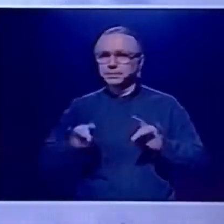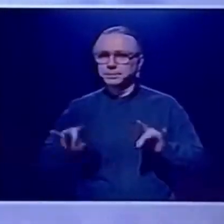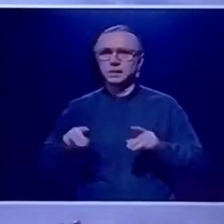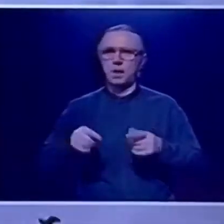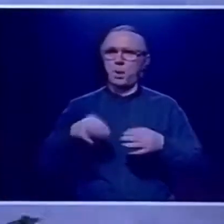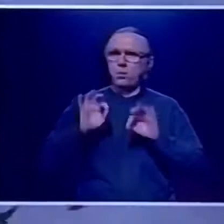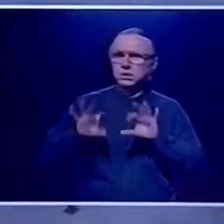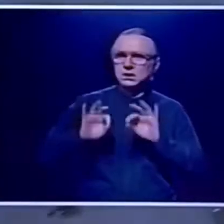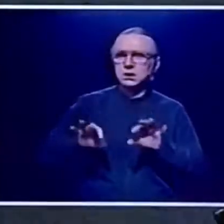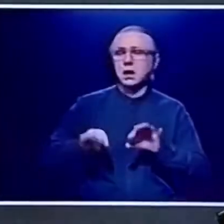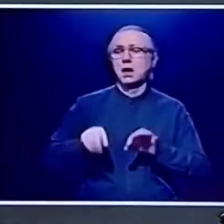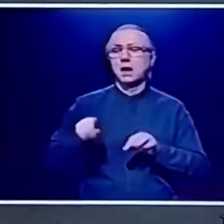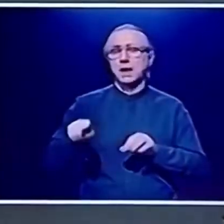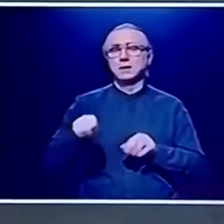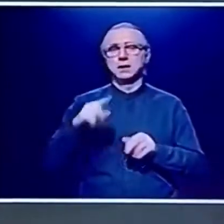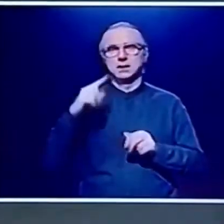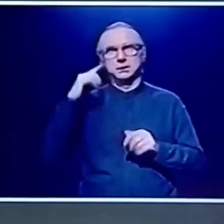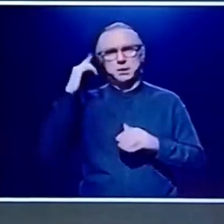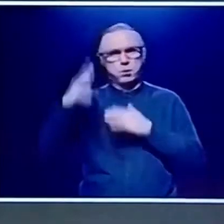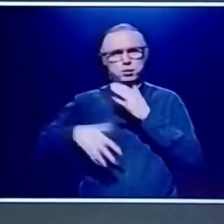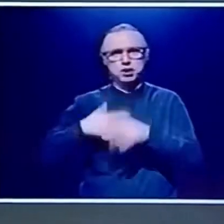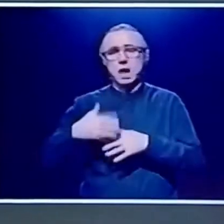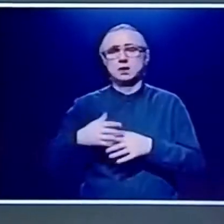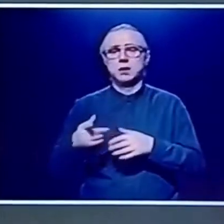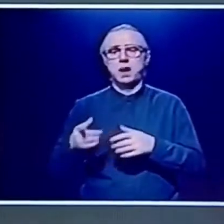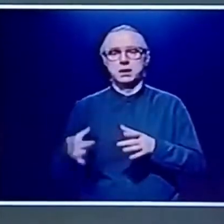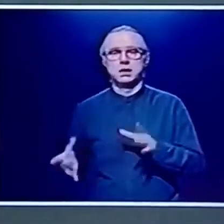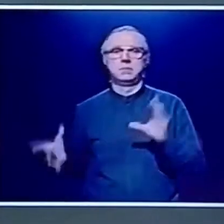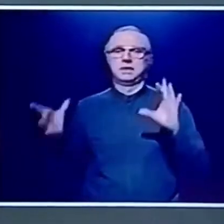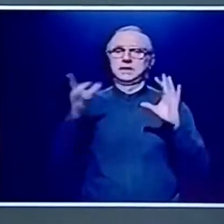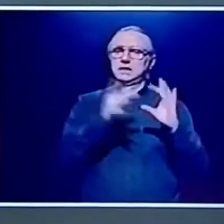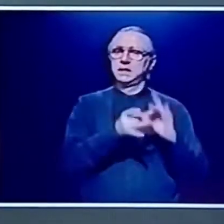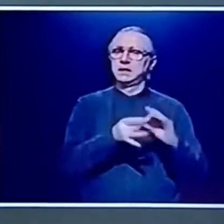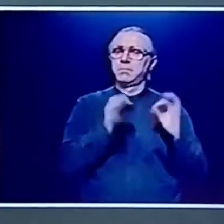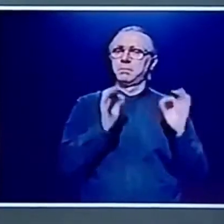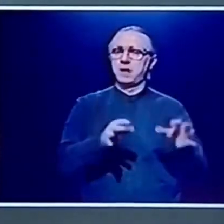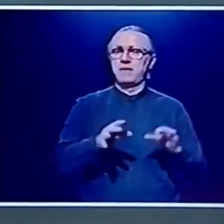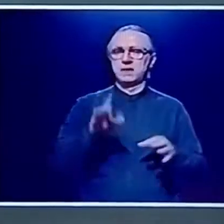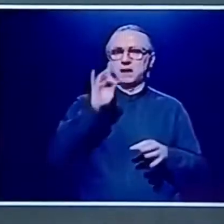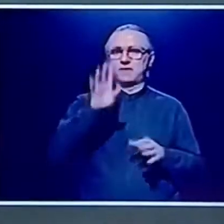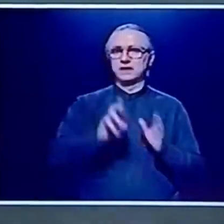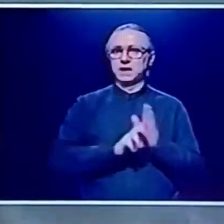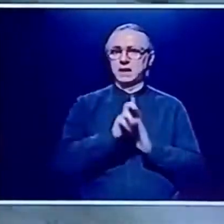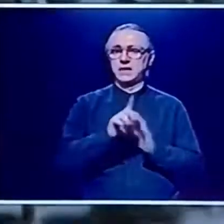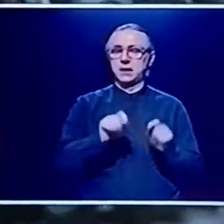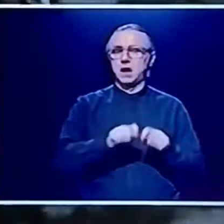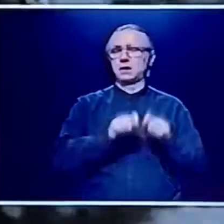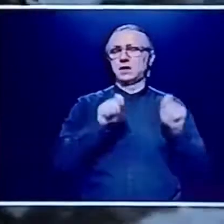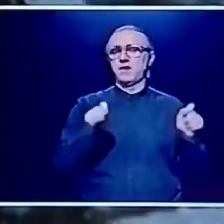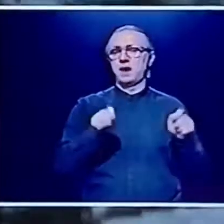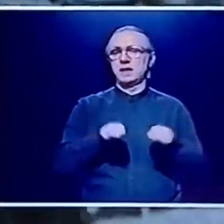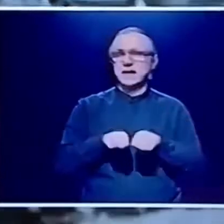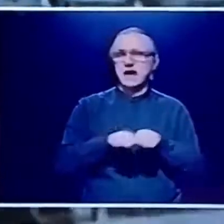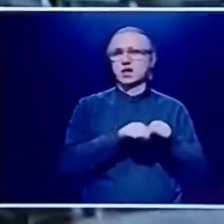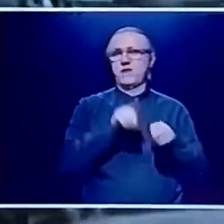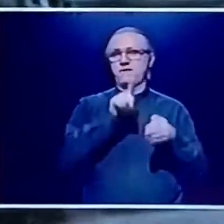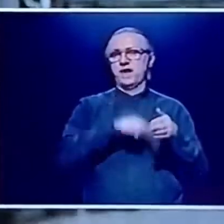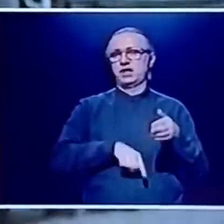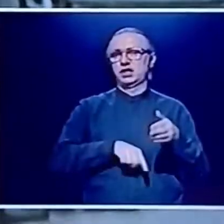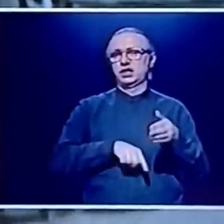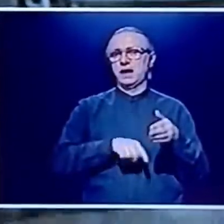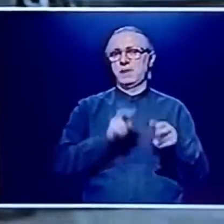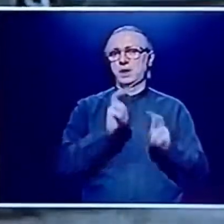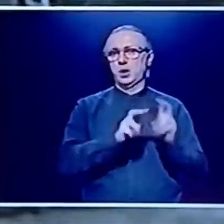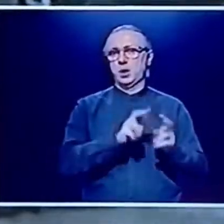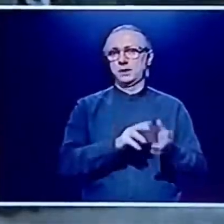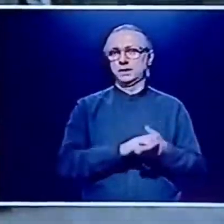присоединением заблуждающихся к православной церкви и открытием единоверческих приходов. В том числе и в родном ему